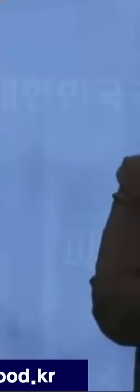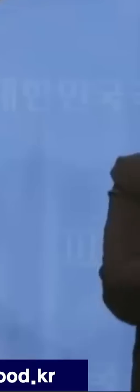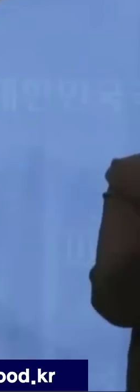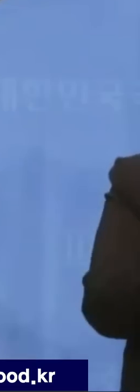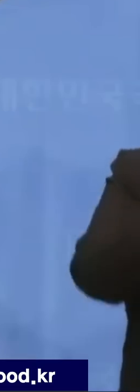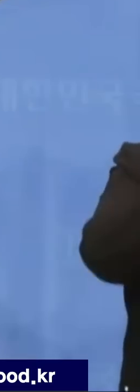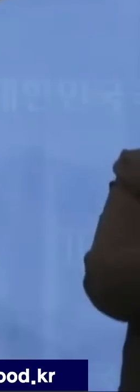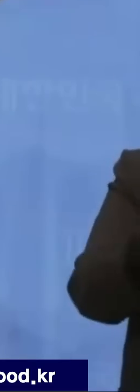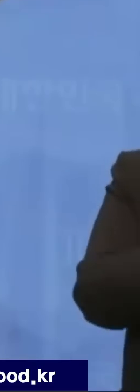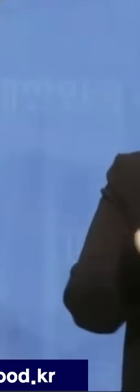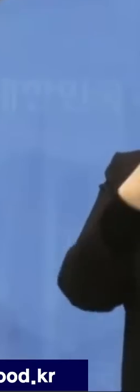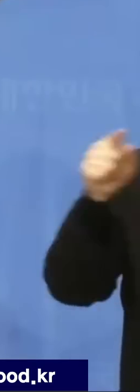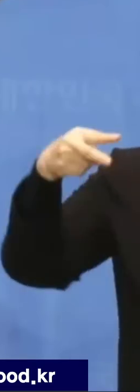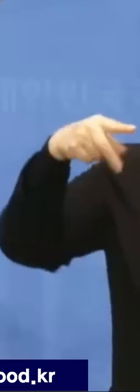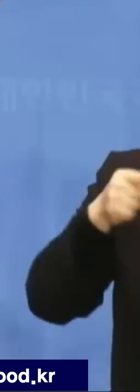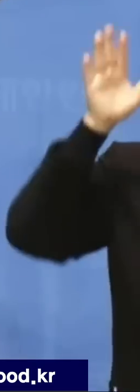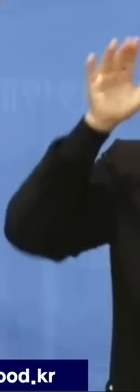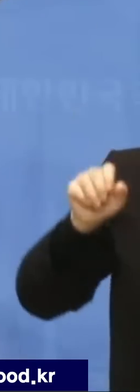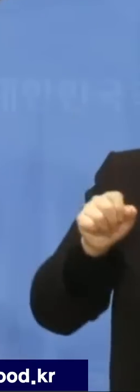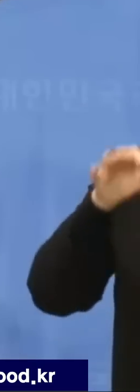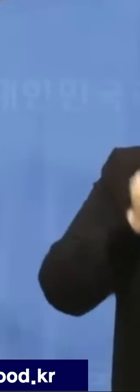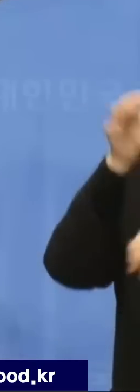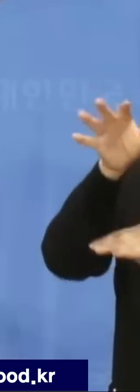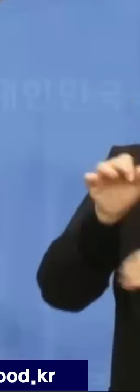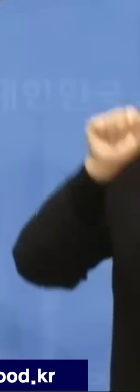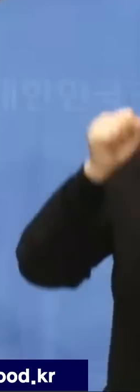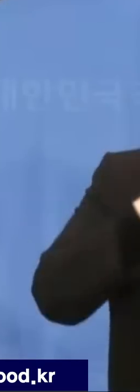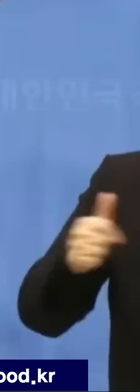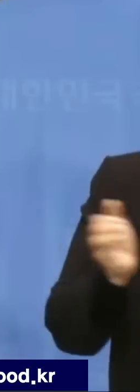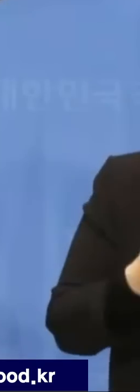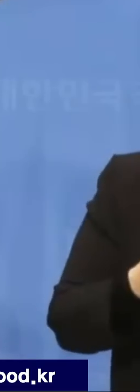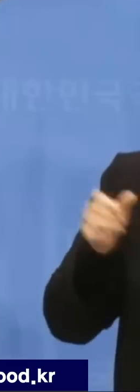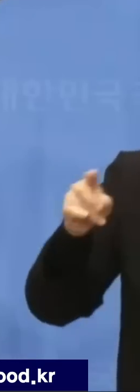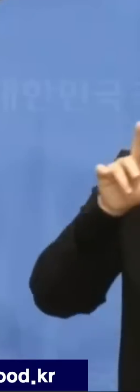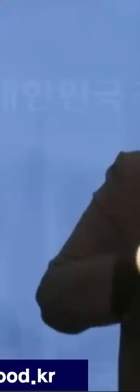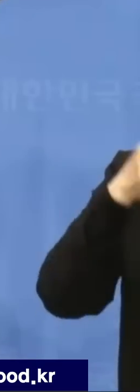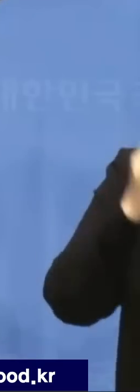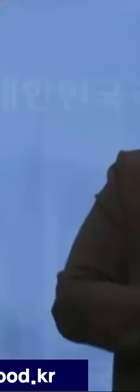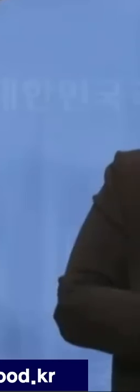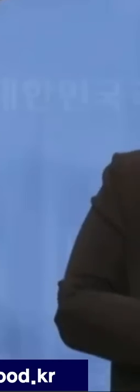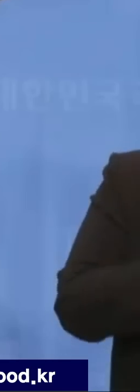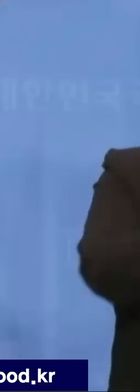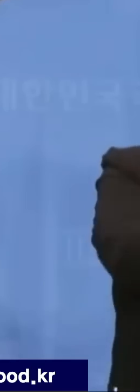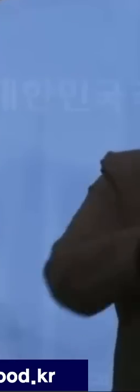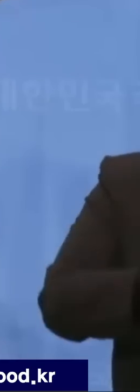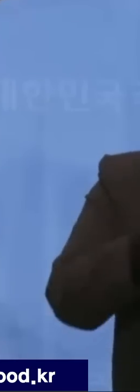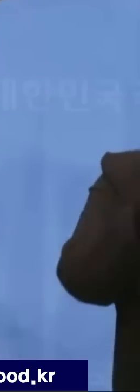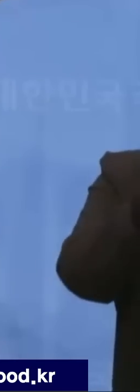플랜다스에게 프로젝트를 전개하였고 정의로운 국민 민심은 MB 구속 수사를